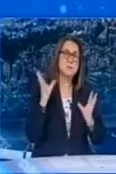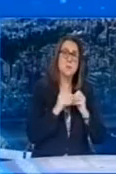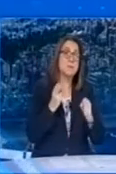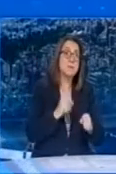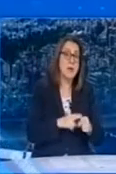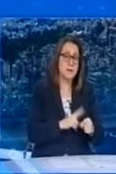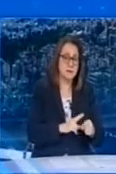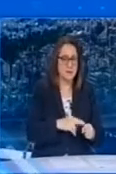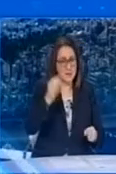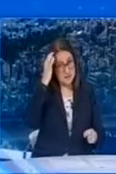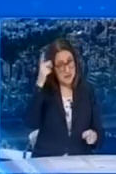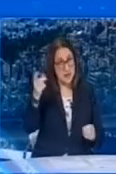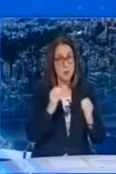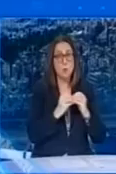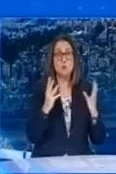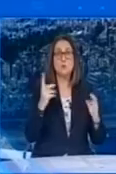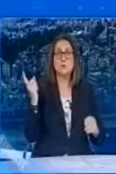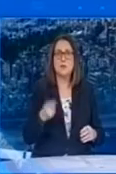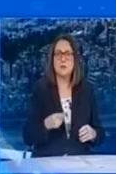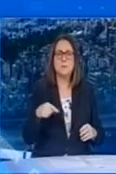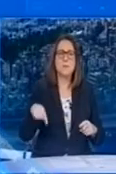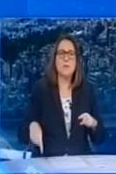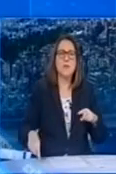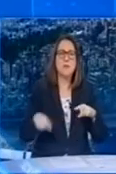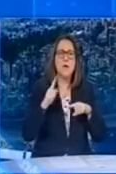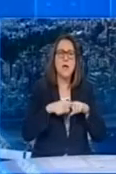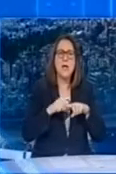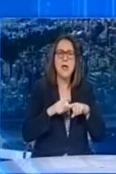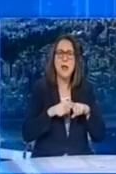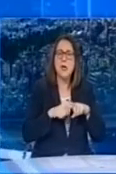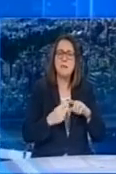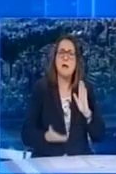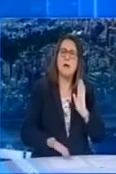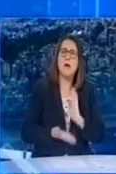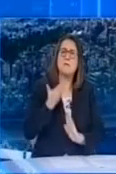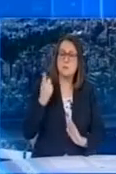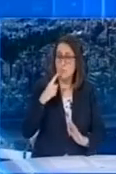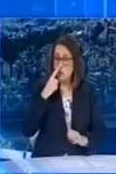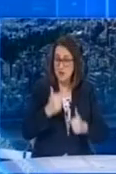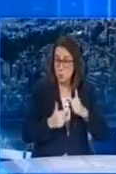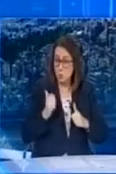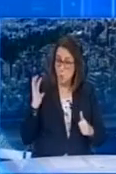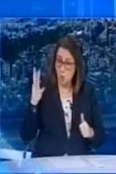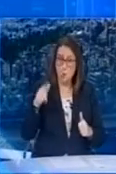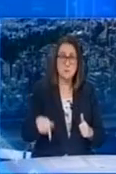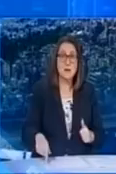28%. Στην Ελλάδα όμως είχαμε μια αύξηση από τον Ιούνιο έως σήμερα